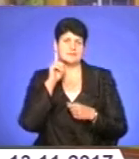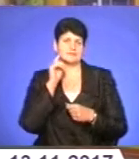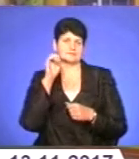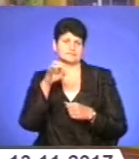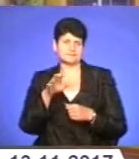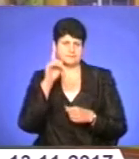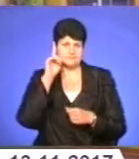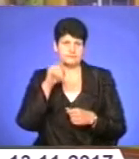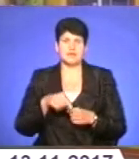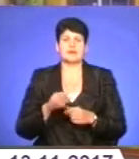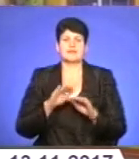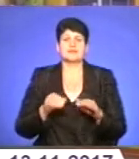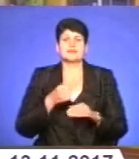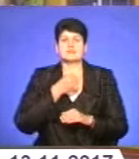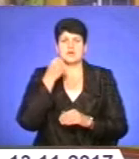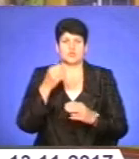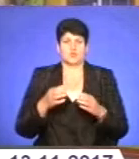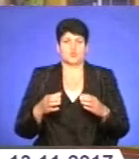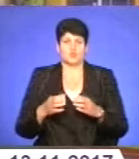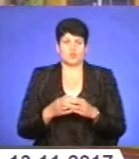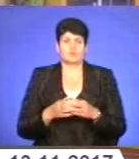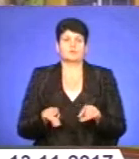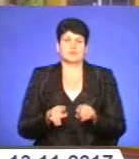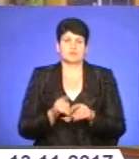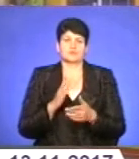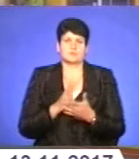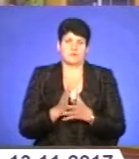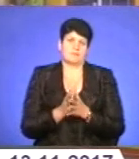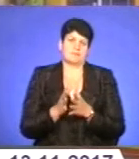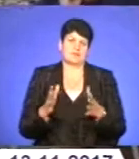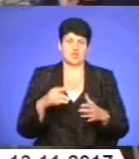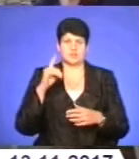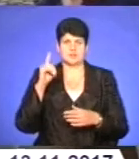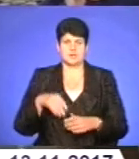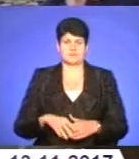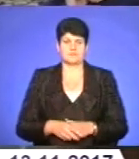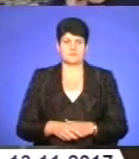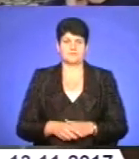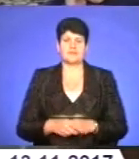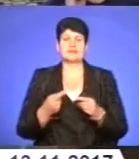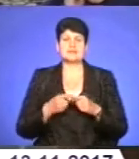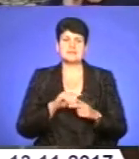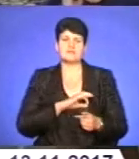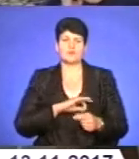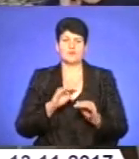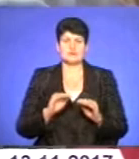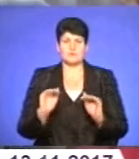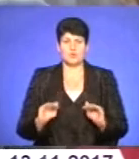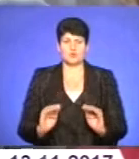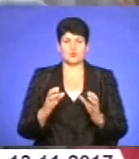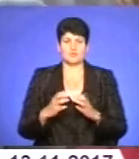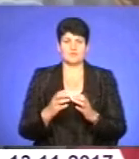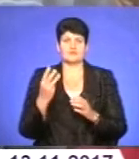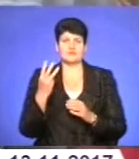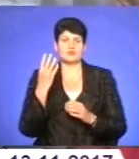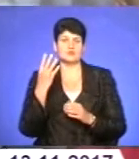ж старших груп, звичайно, мають набагато більше знань. Це вихованці молодшої групи. У свої